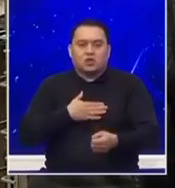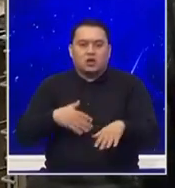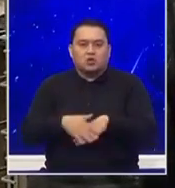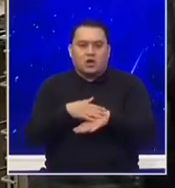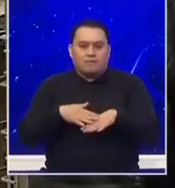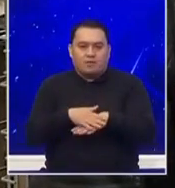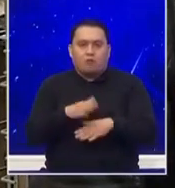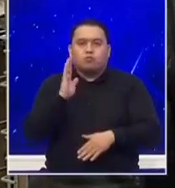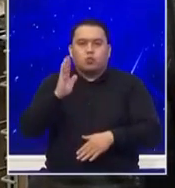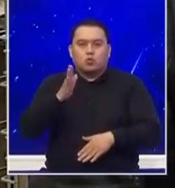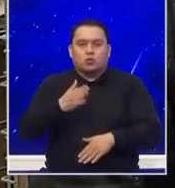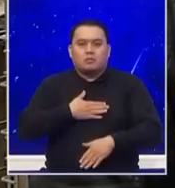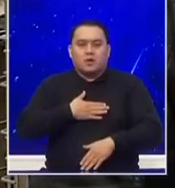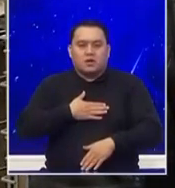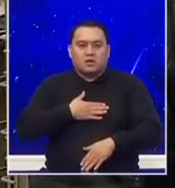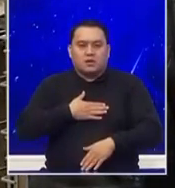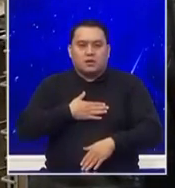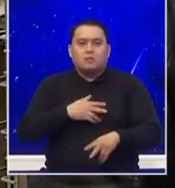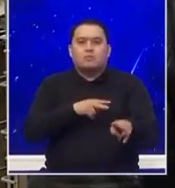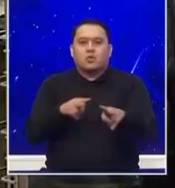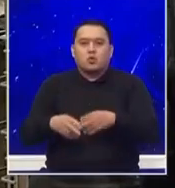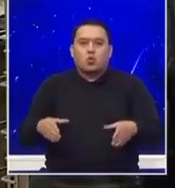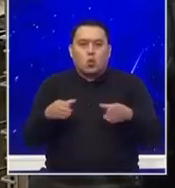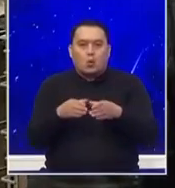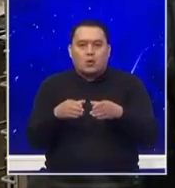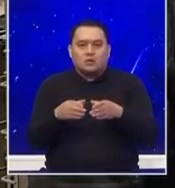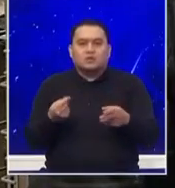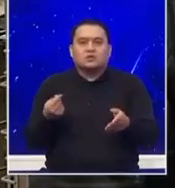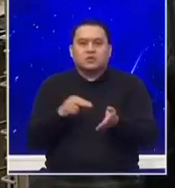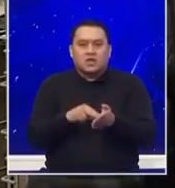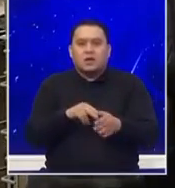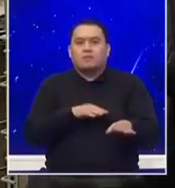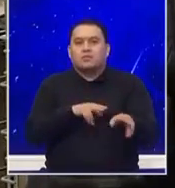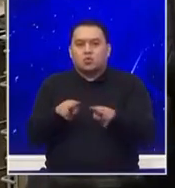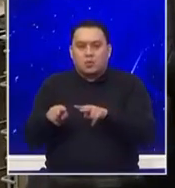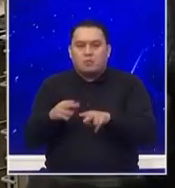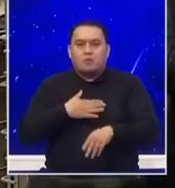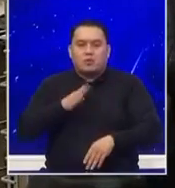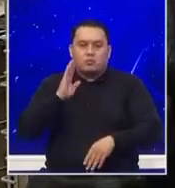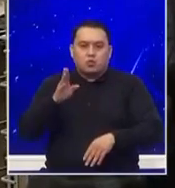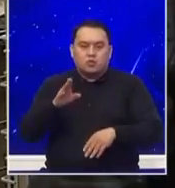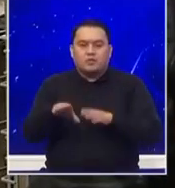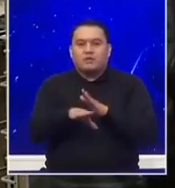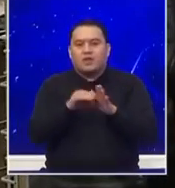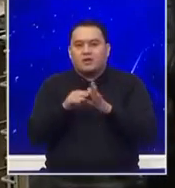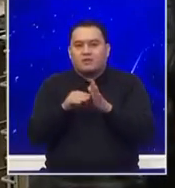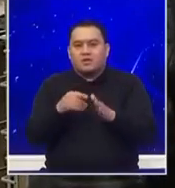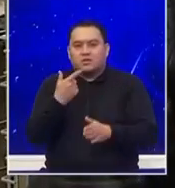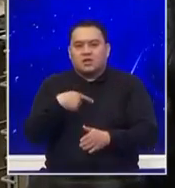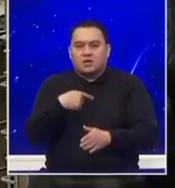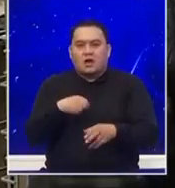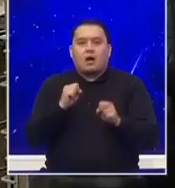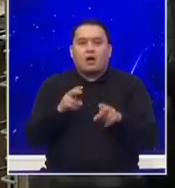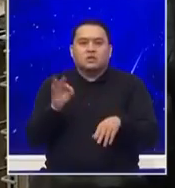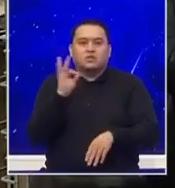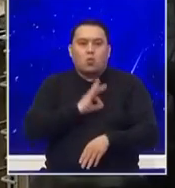жителями. И в дальнейшем мы не только будем мониторить цены на прилавках, мы будем мониторить, как осваиваются эти деньги,